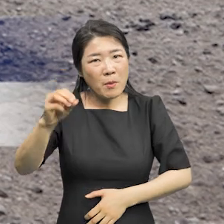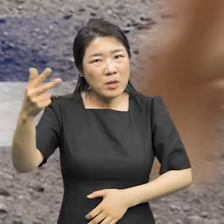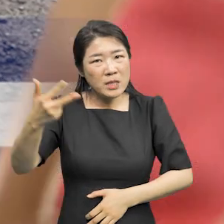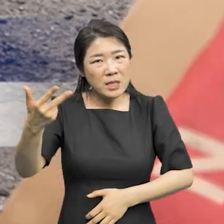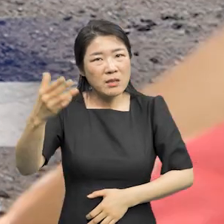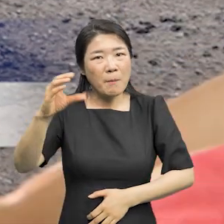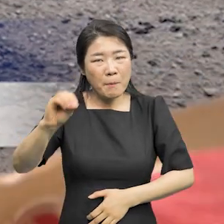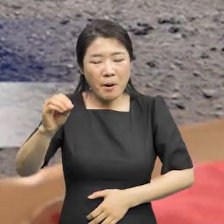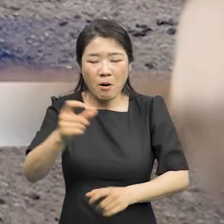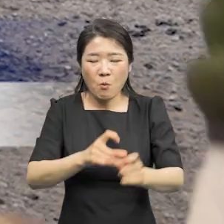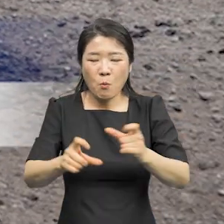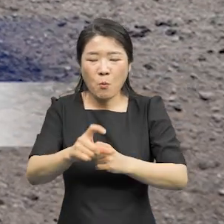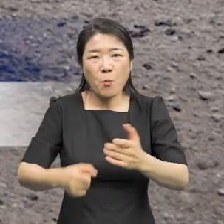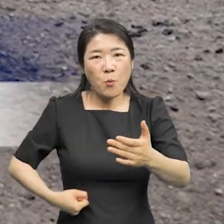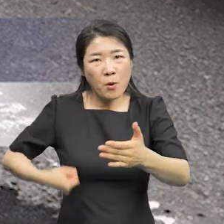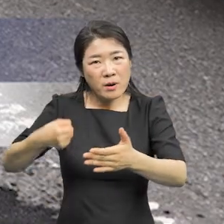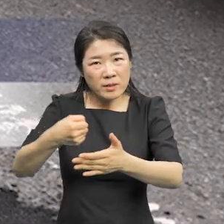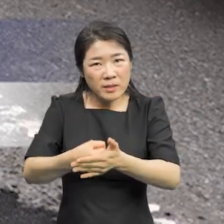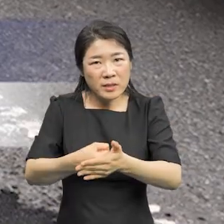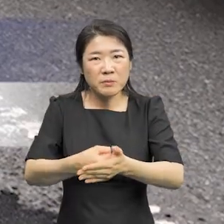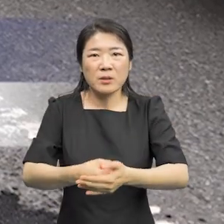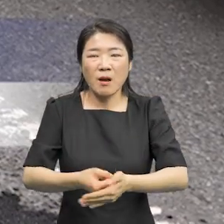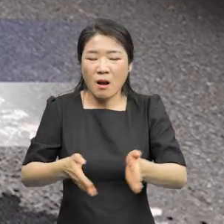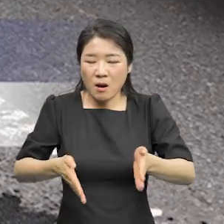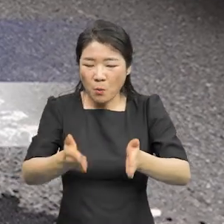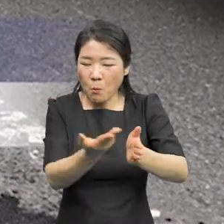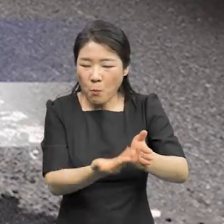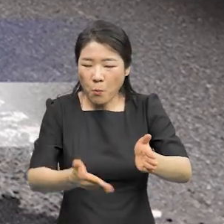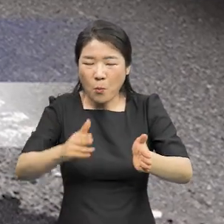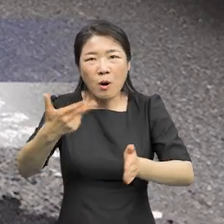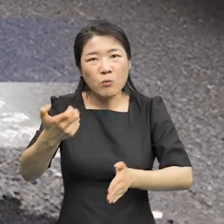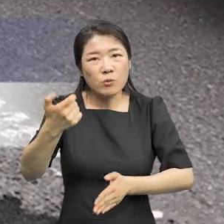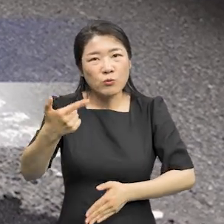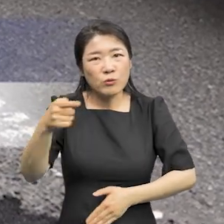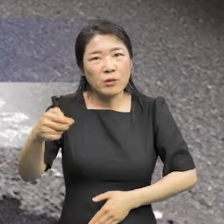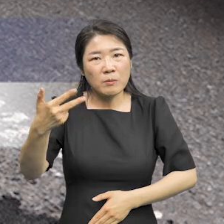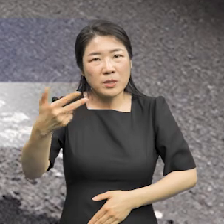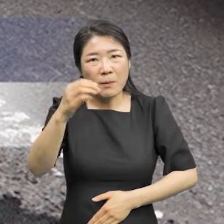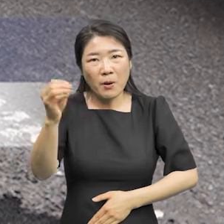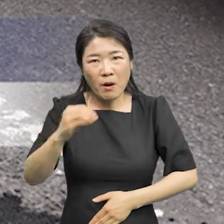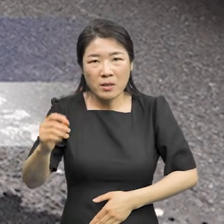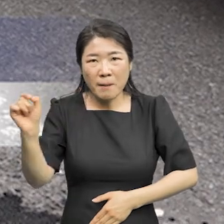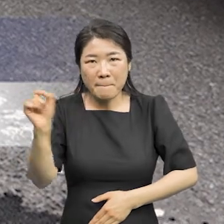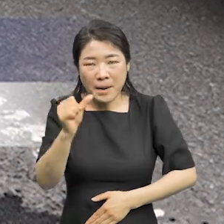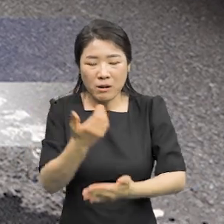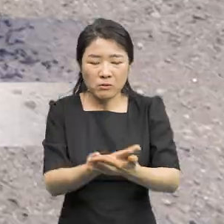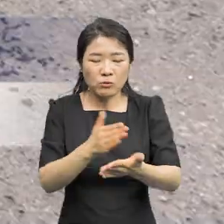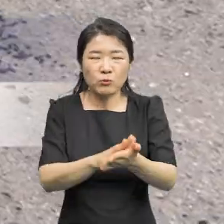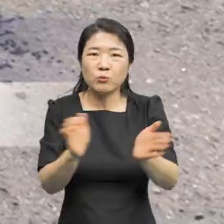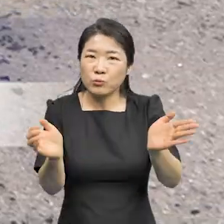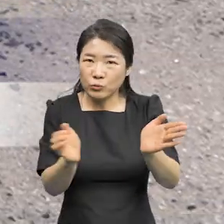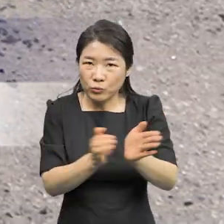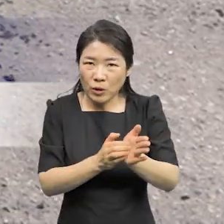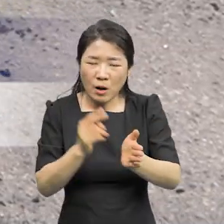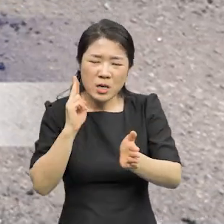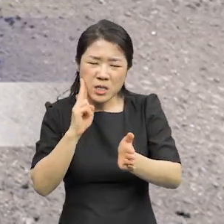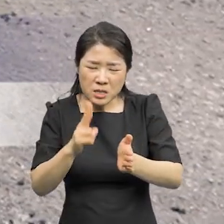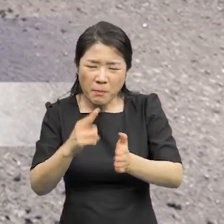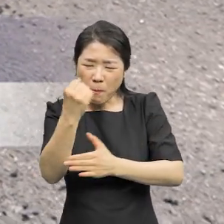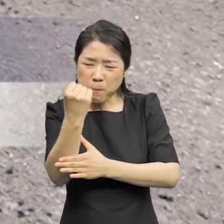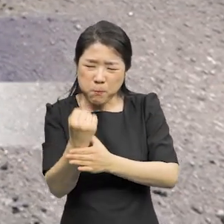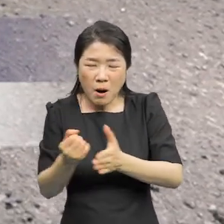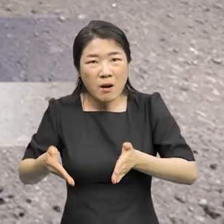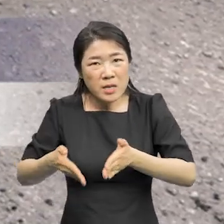7천만 원을 추가 편성했습니다. 또한 포트홀 96.7%를 신속하게 복구하고 심각한 노후